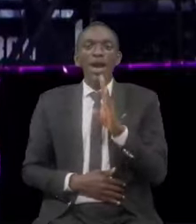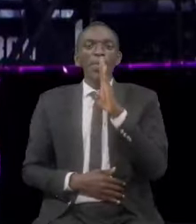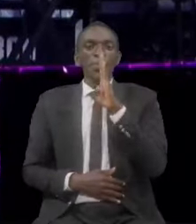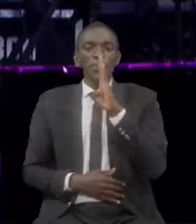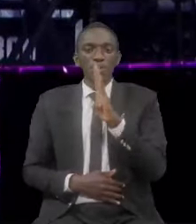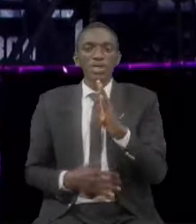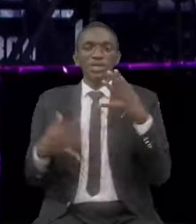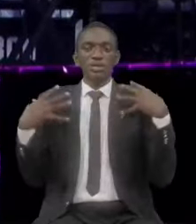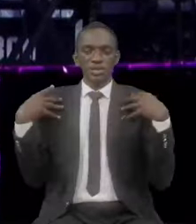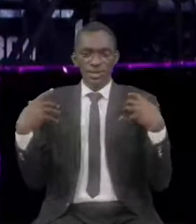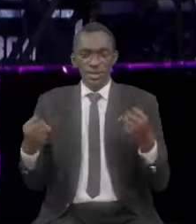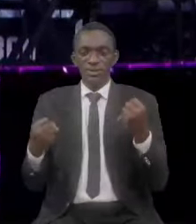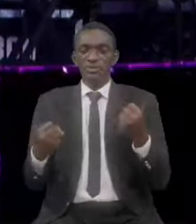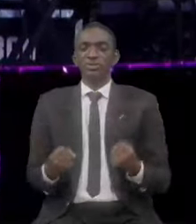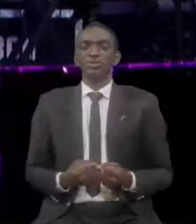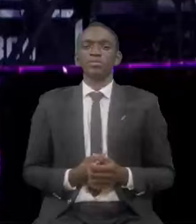sera guéri.